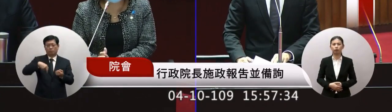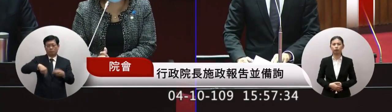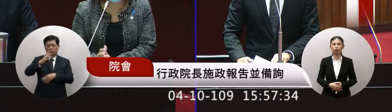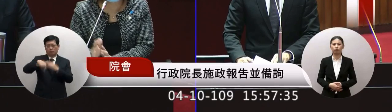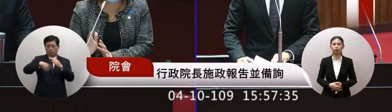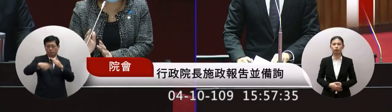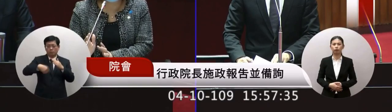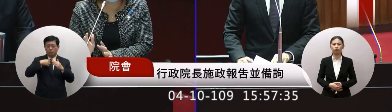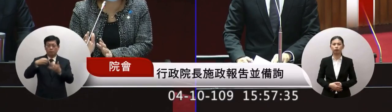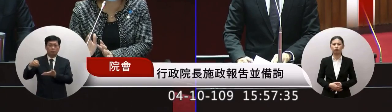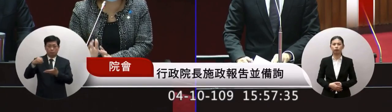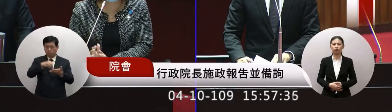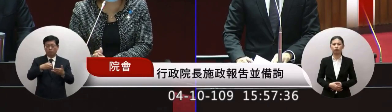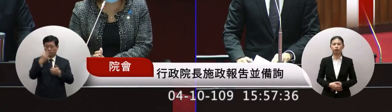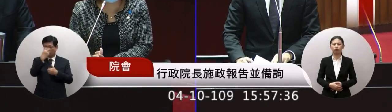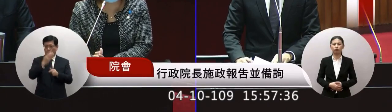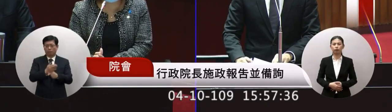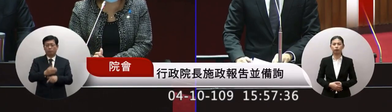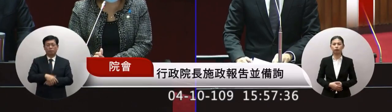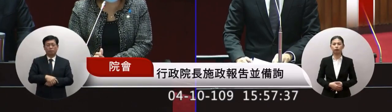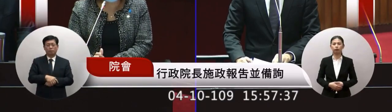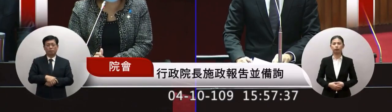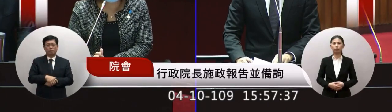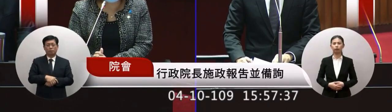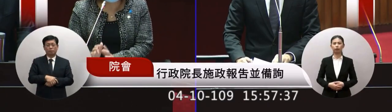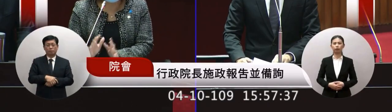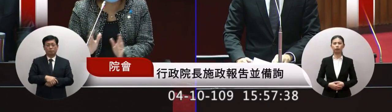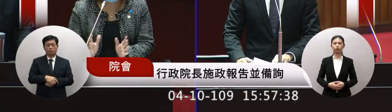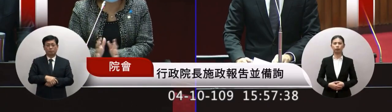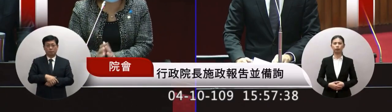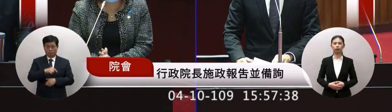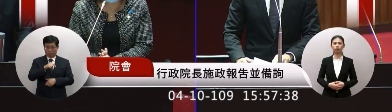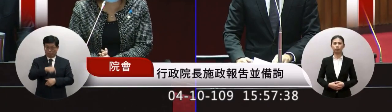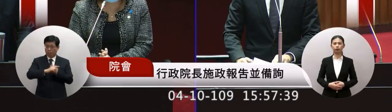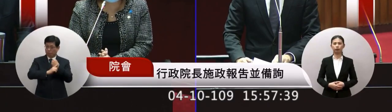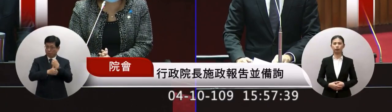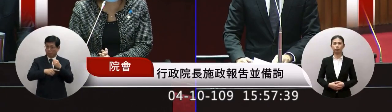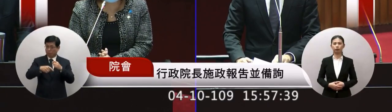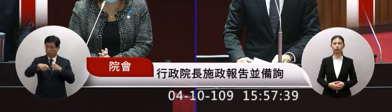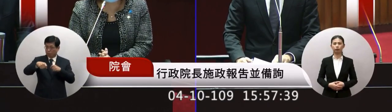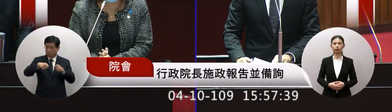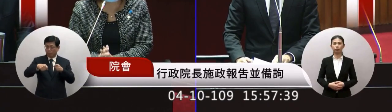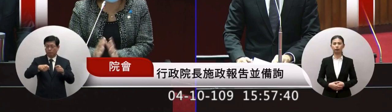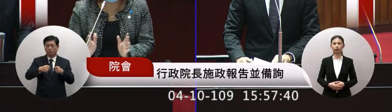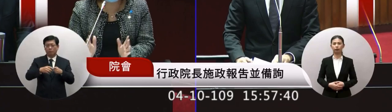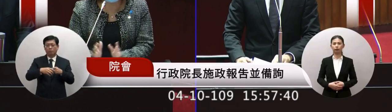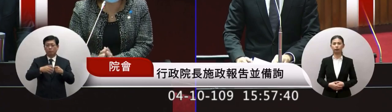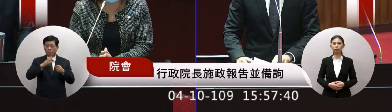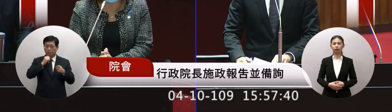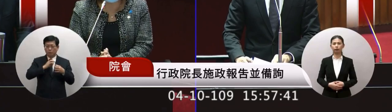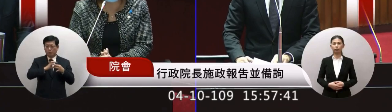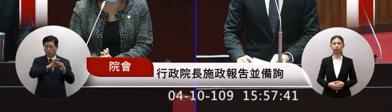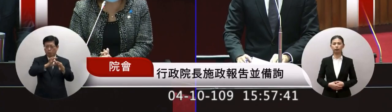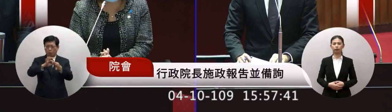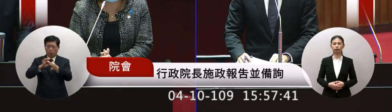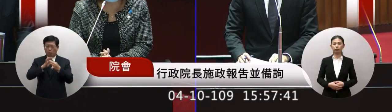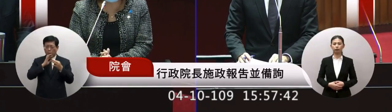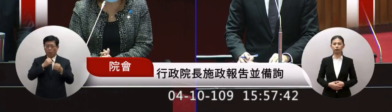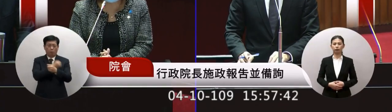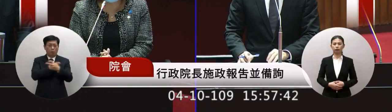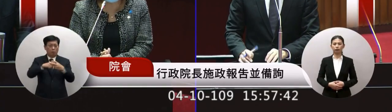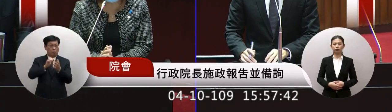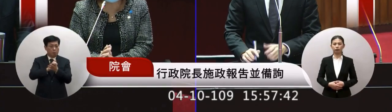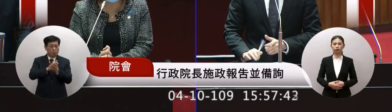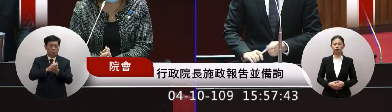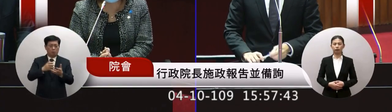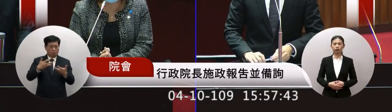吼来审查啦吼。啊，因为这个法吼，因为是牵涉到吼咱所有劳工吼，